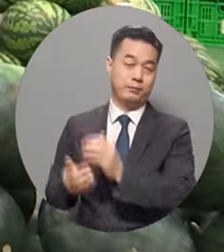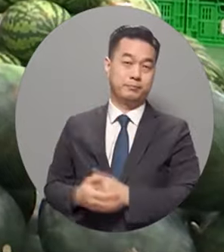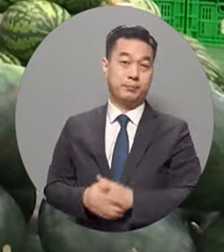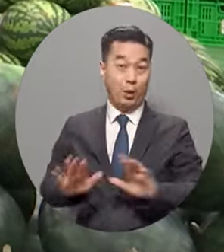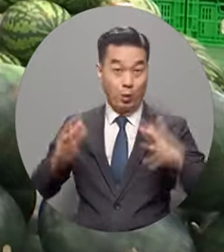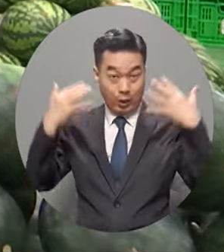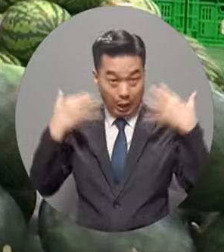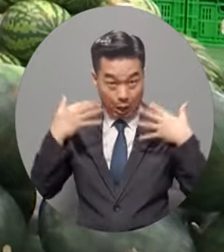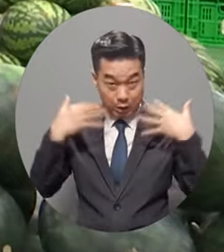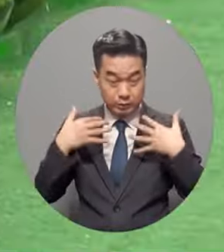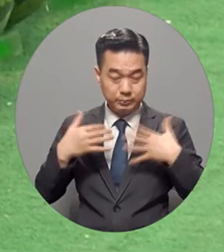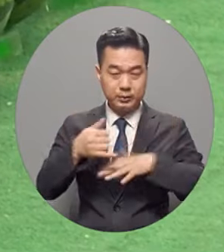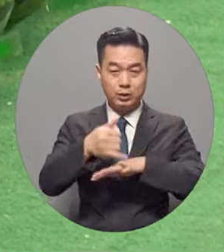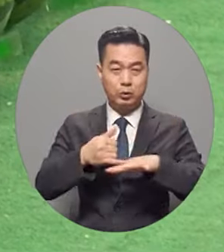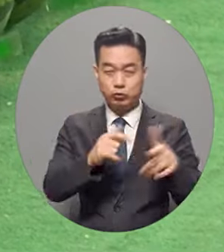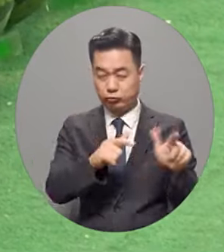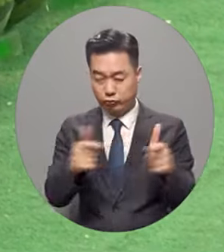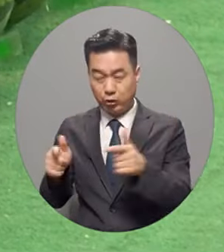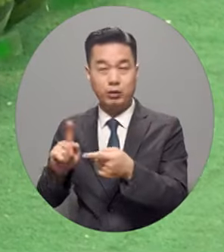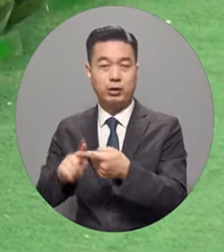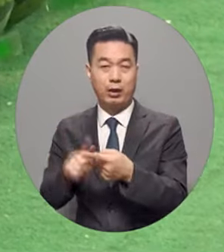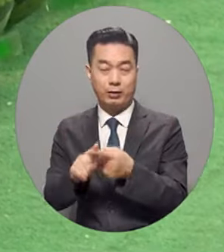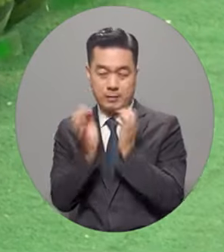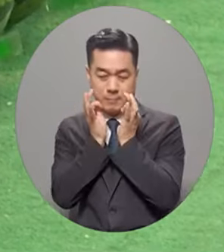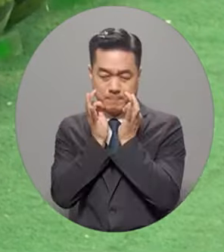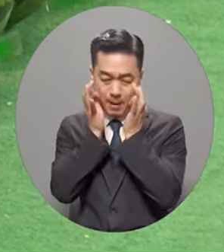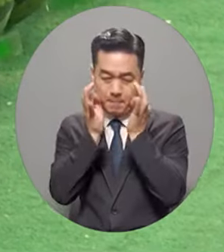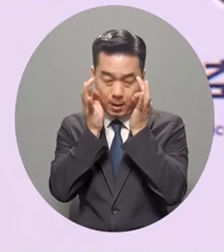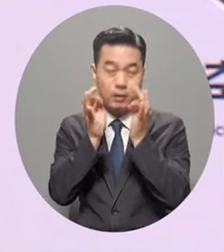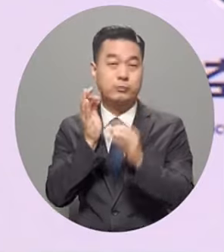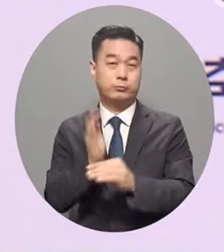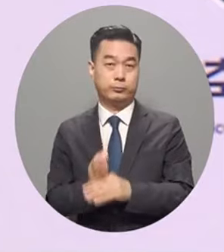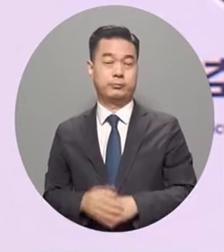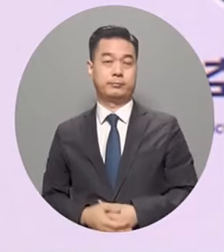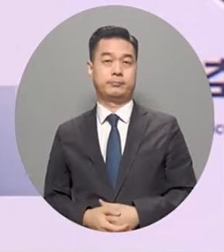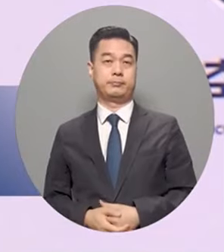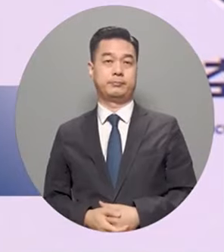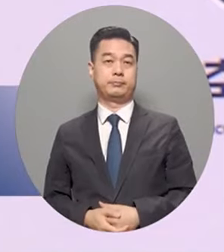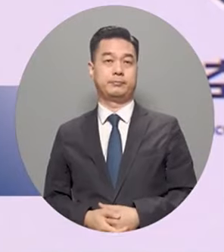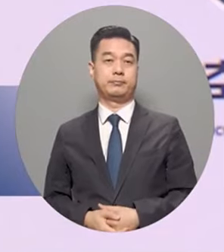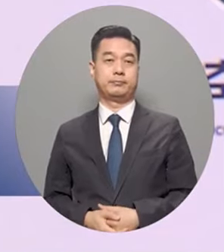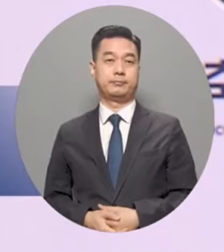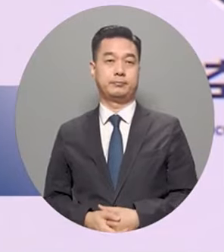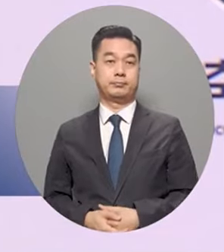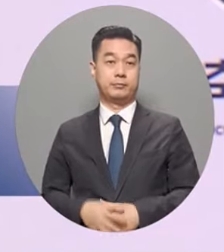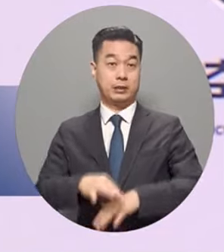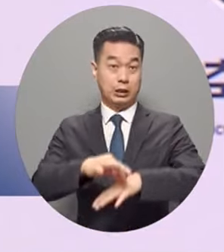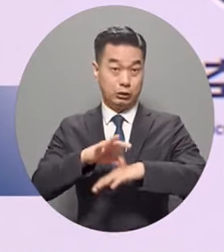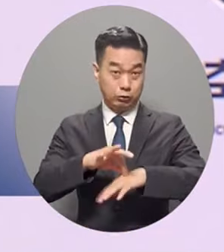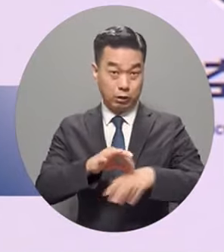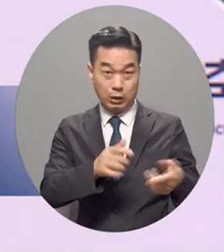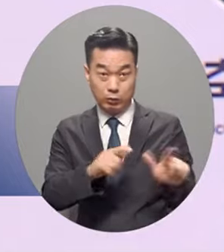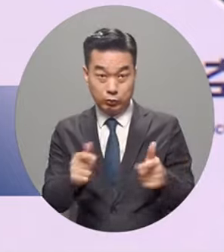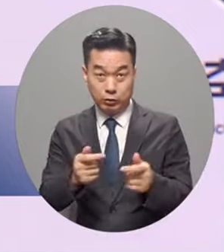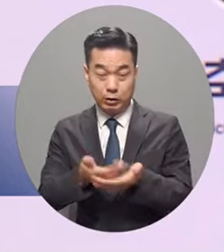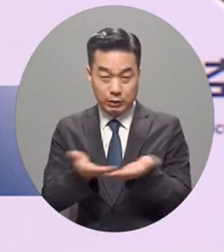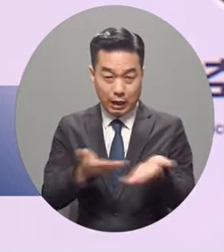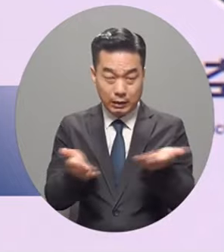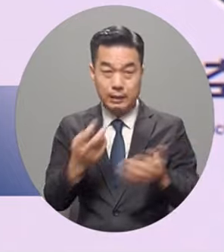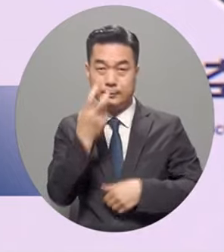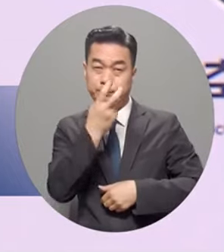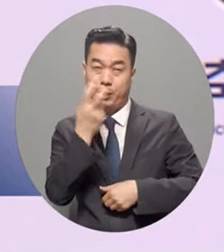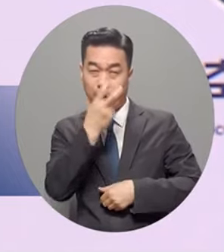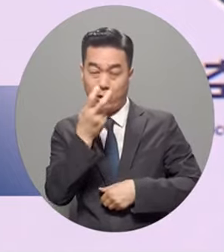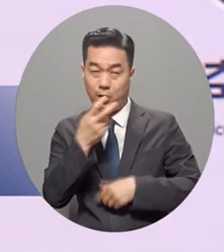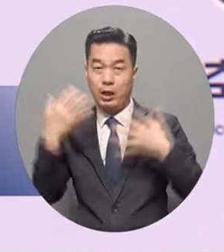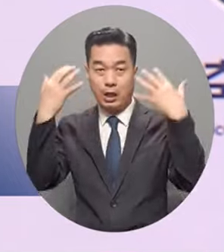올여름 농축산물 수급 관리에 만전을 기하겠다고 밝혔습니다. 축산물 공급 상황을 지속 점검하고